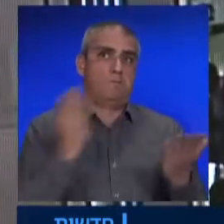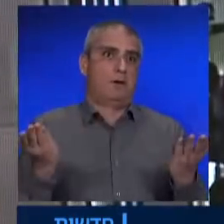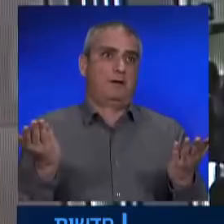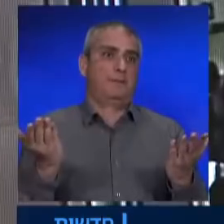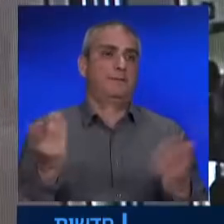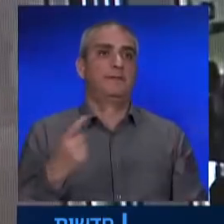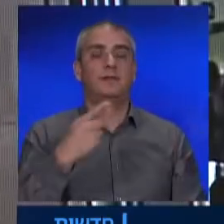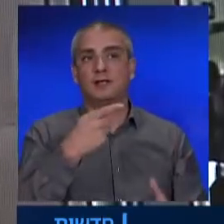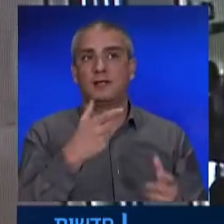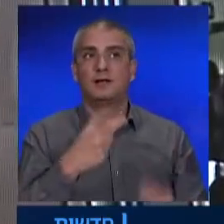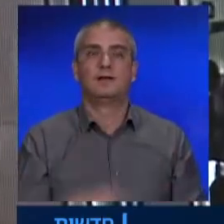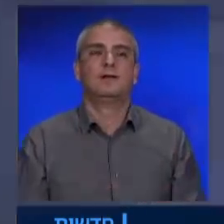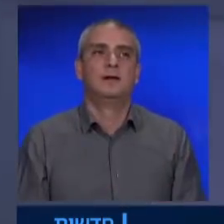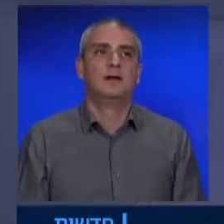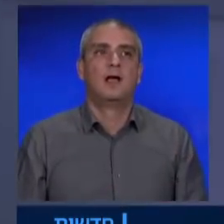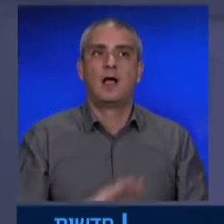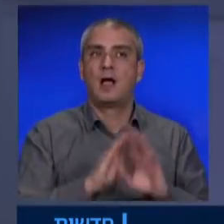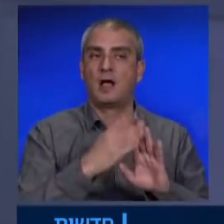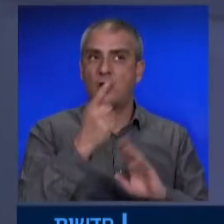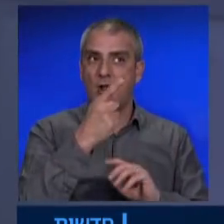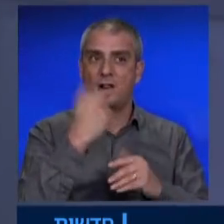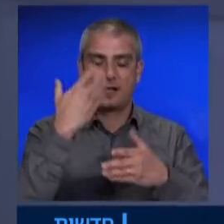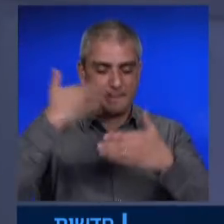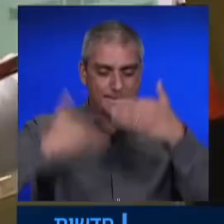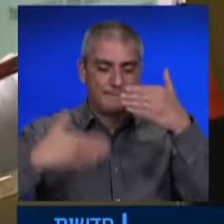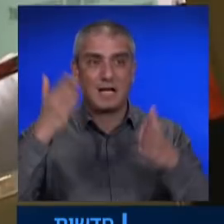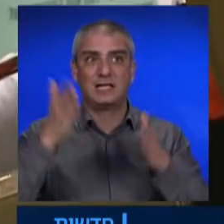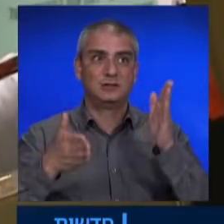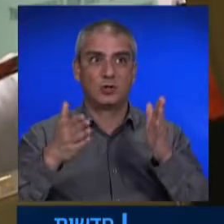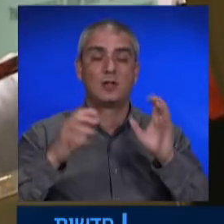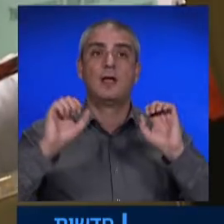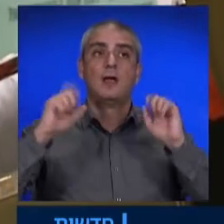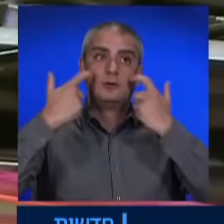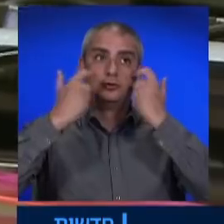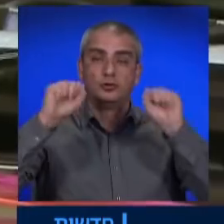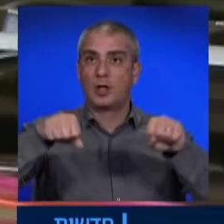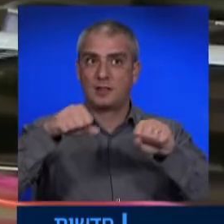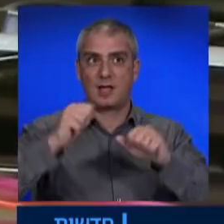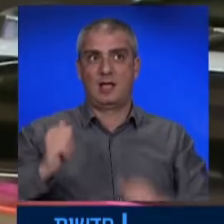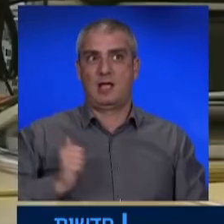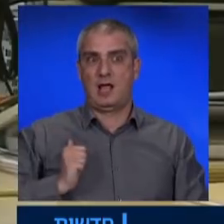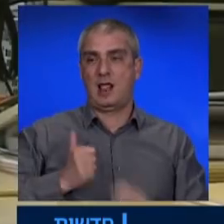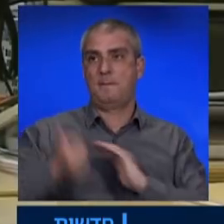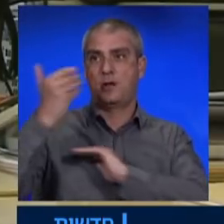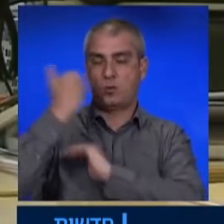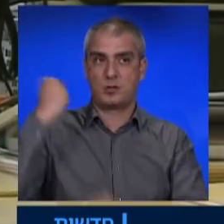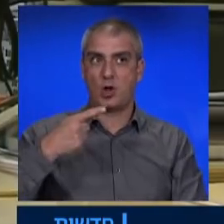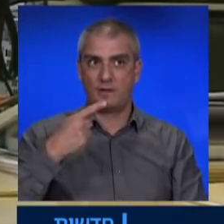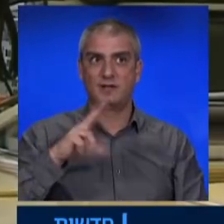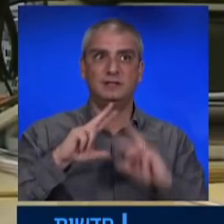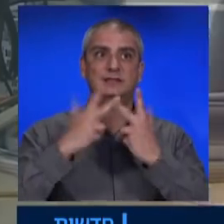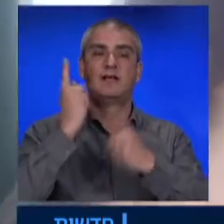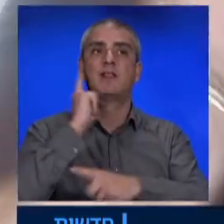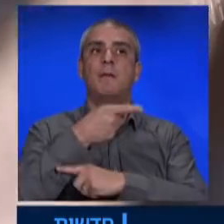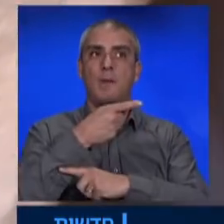קצר ויעיל, הכל מבעד למחיצות. הפיקוד והשליטה מתבצעים על ידי חיילי פיקוד העורף עם צוות המלון